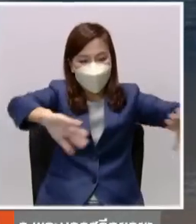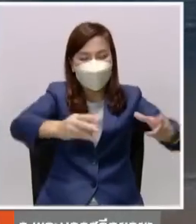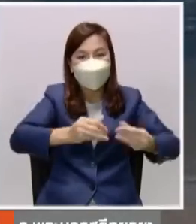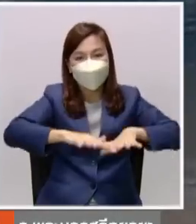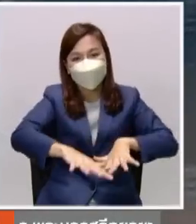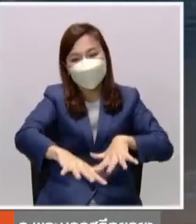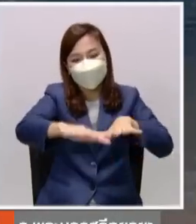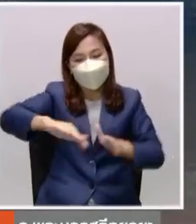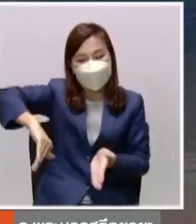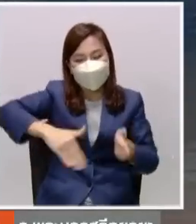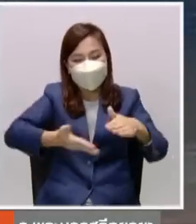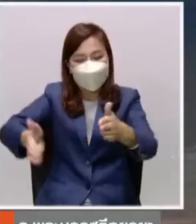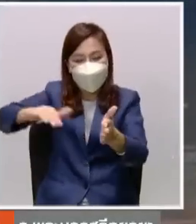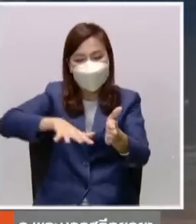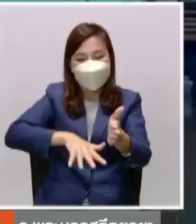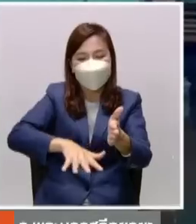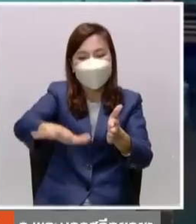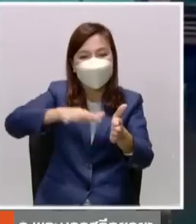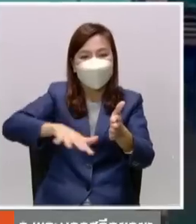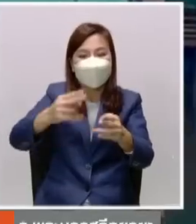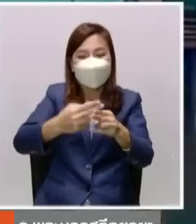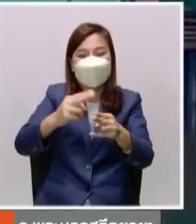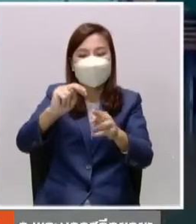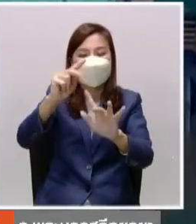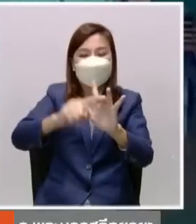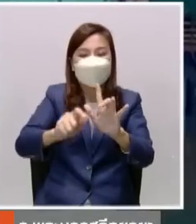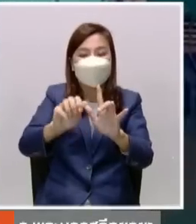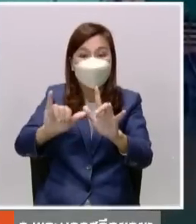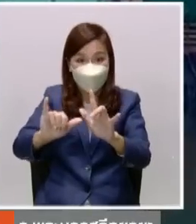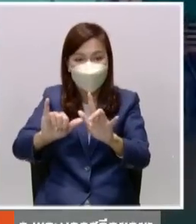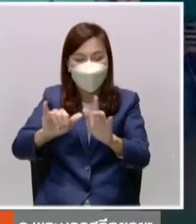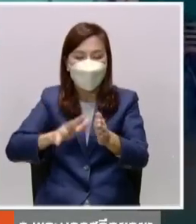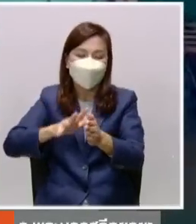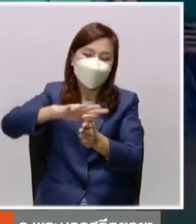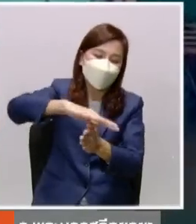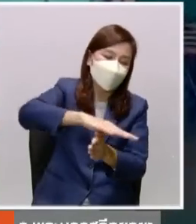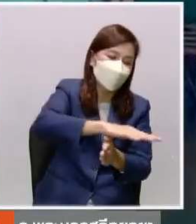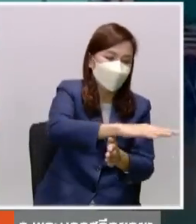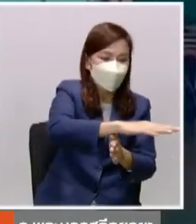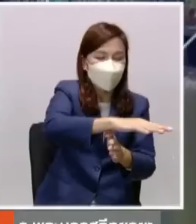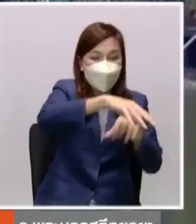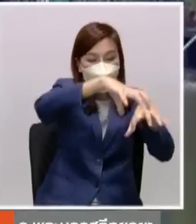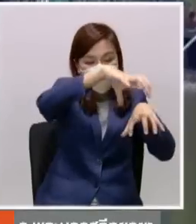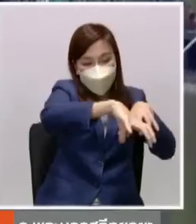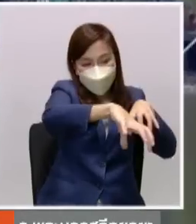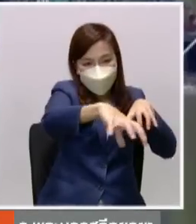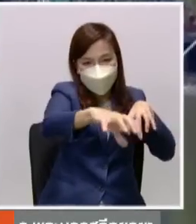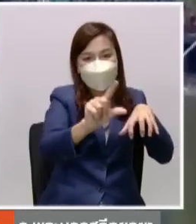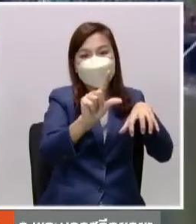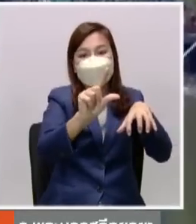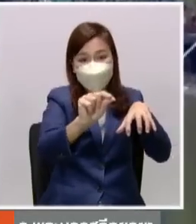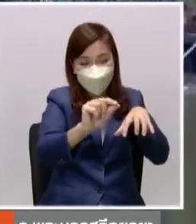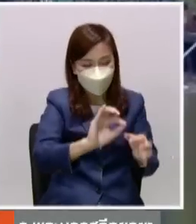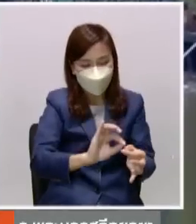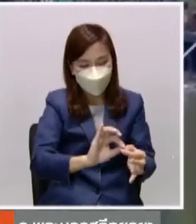คลองและแม่น้ำน้อยได้รับผลกระทบจากน้ำท่วมแล้วนะครับตอนนี้แหละน้ำมาแล้วเข้าร่วมประมาณ 20หลังคาเรือนสูง